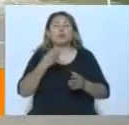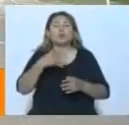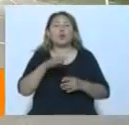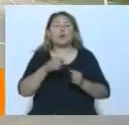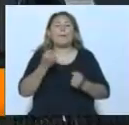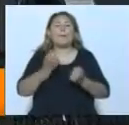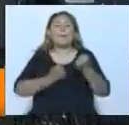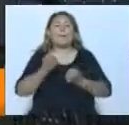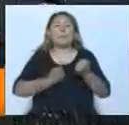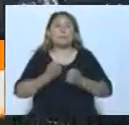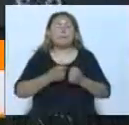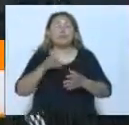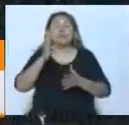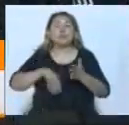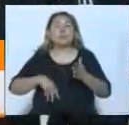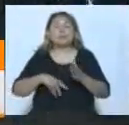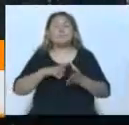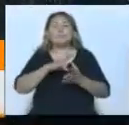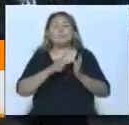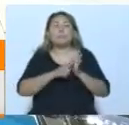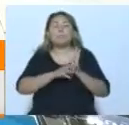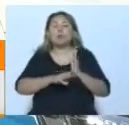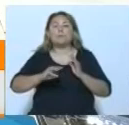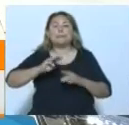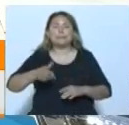водителей. Их оштрафовали на общую сумму 7 миллионов тенге.